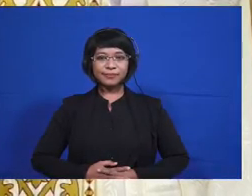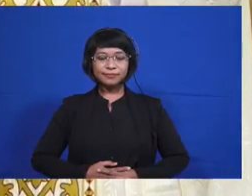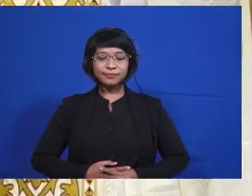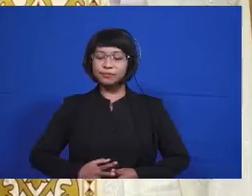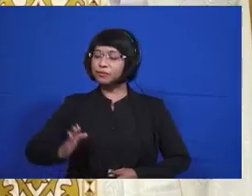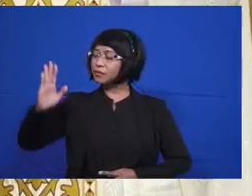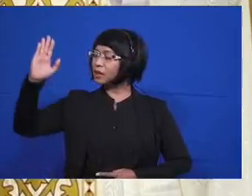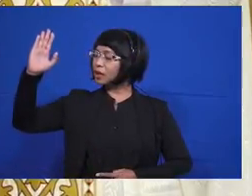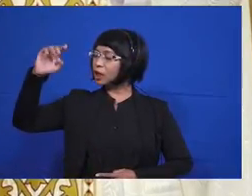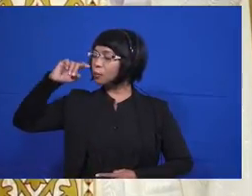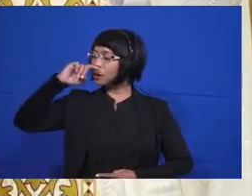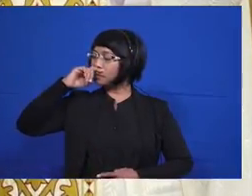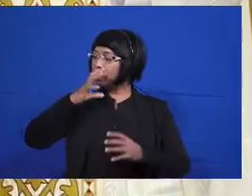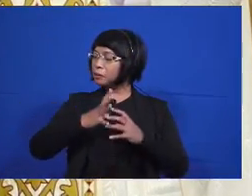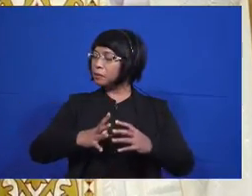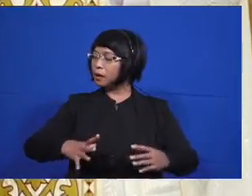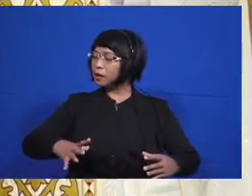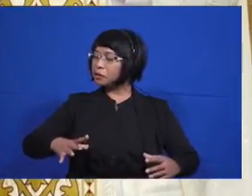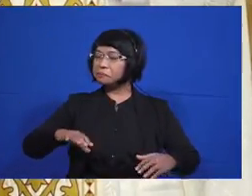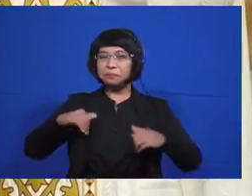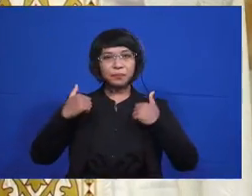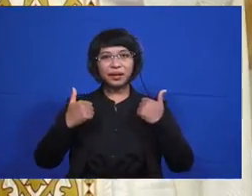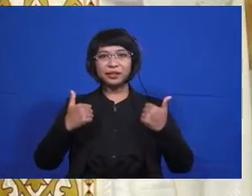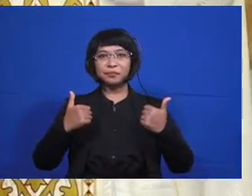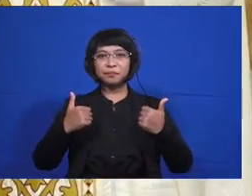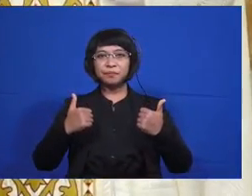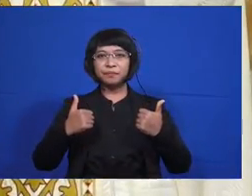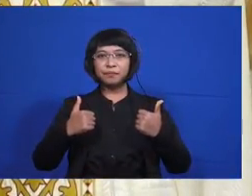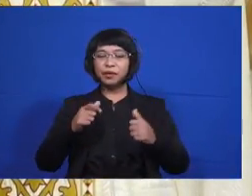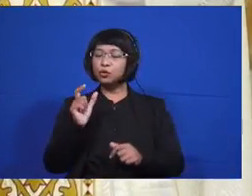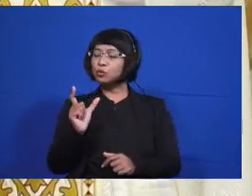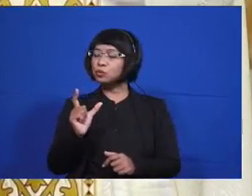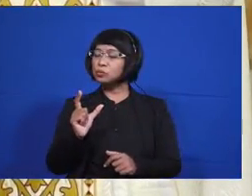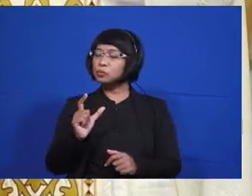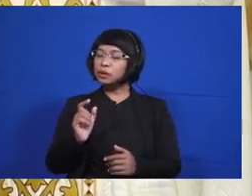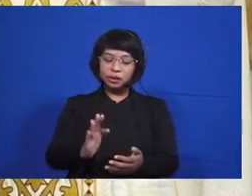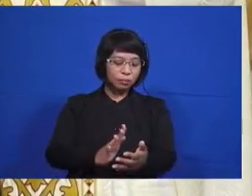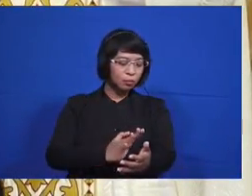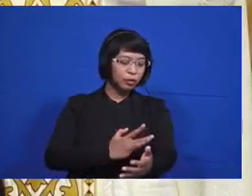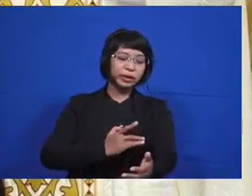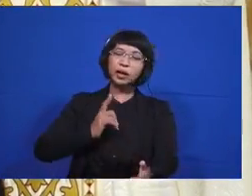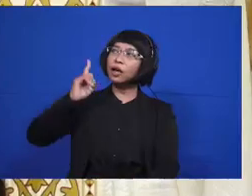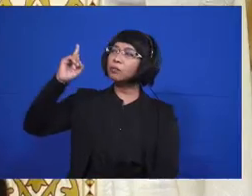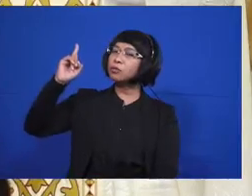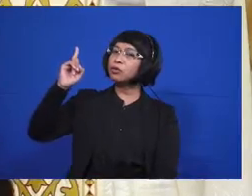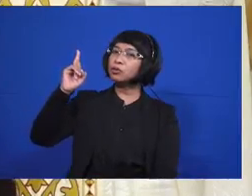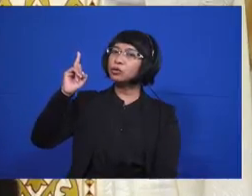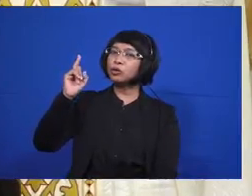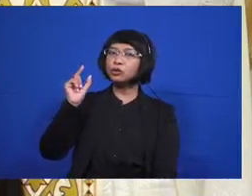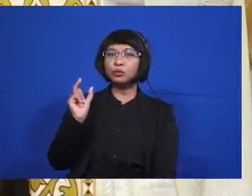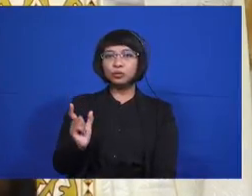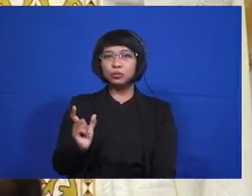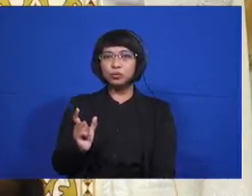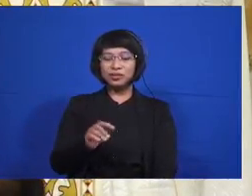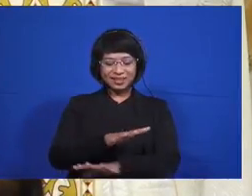Allah Bapa yang Maha Baik, demi kemuliaan-Mu dan untuk keselamatan umat